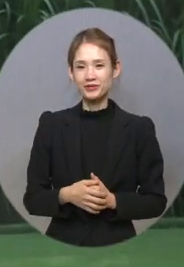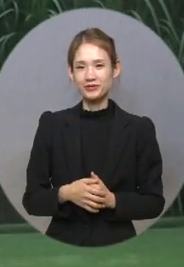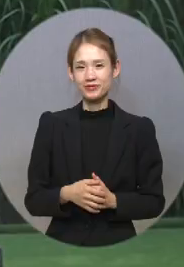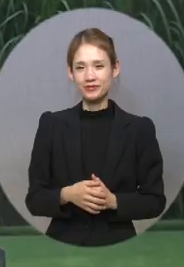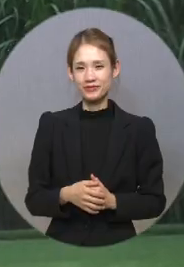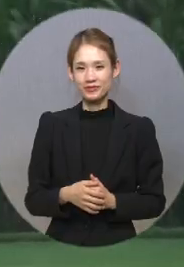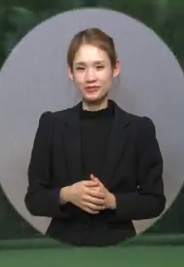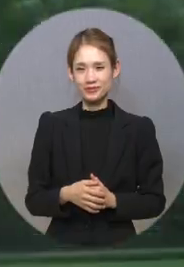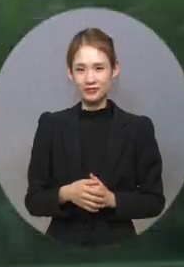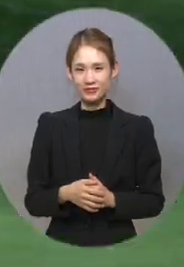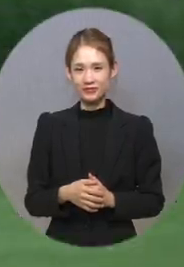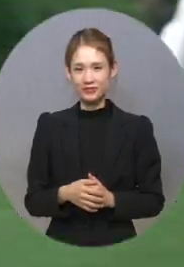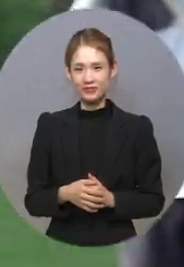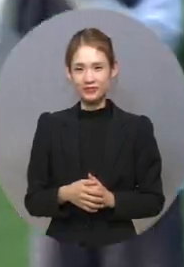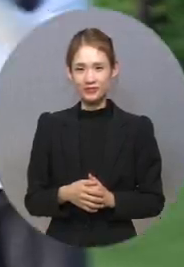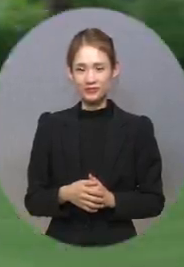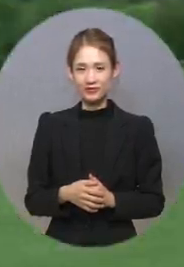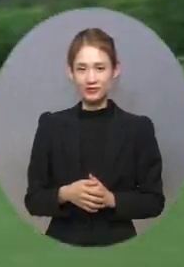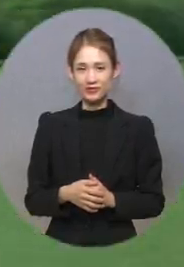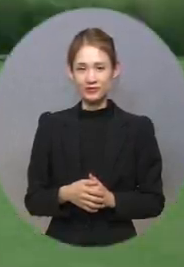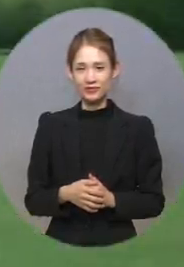그럼 보지 말고.